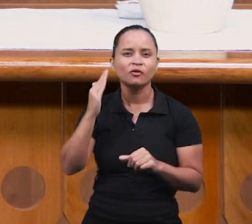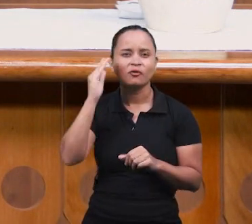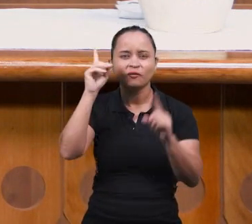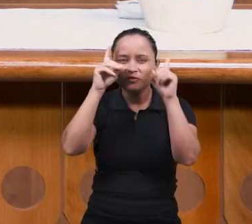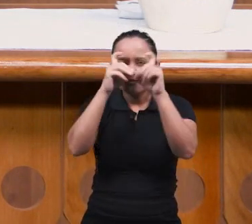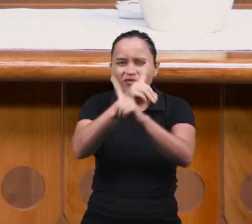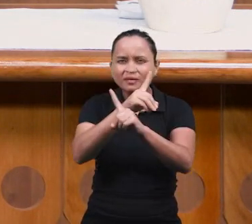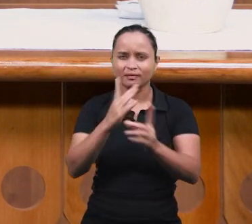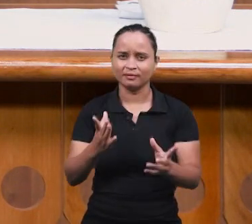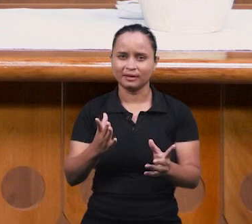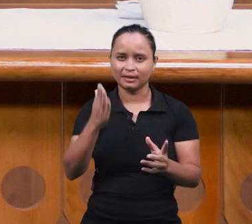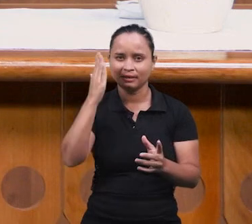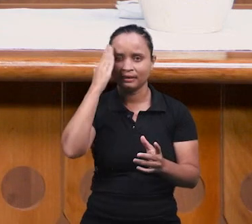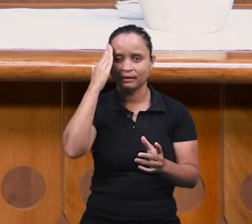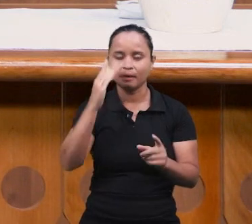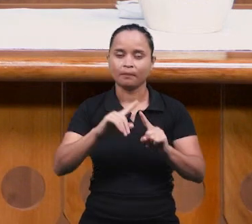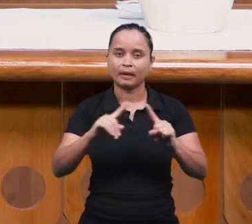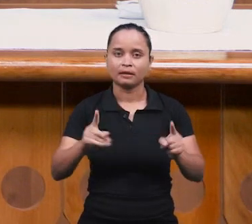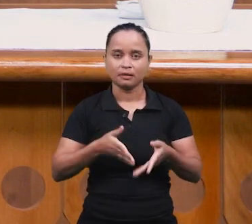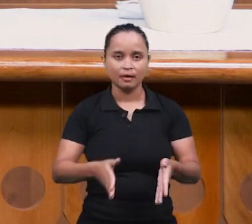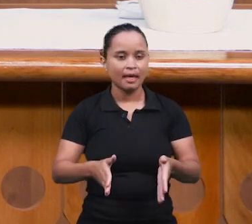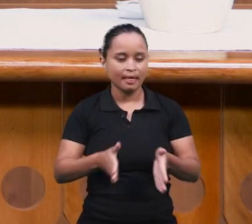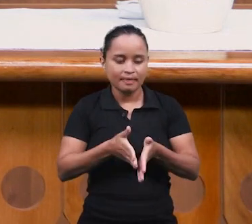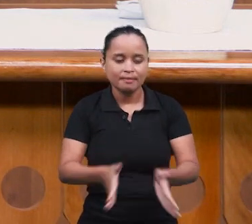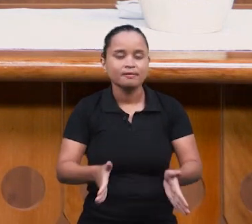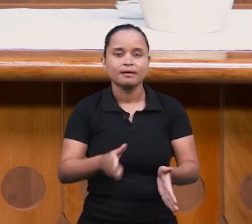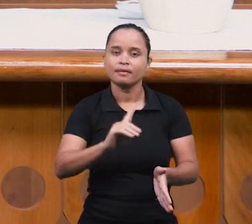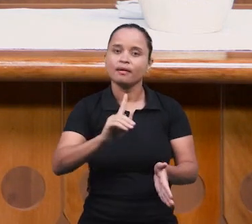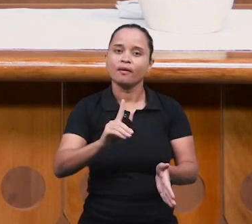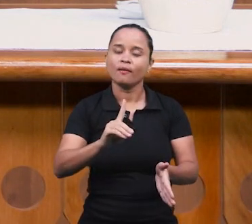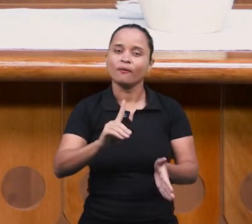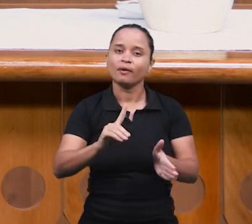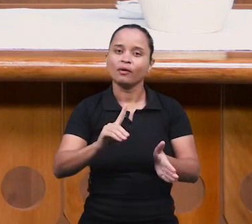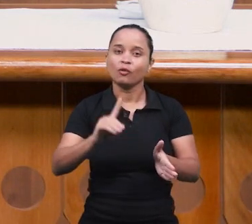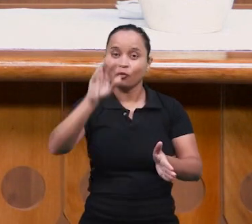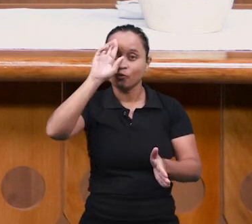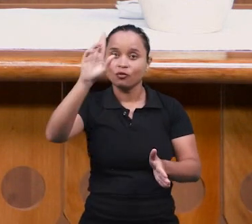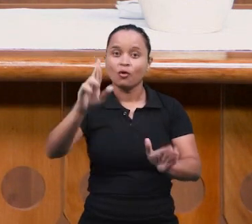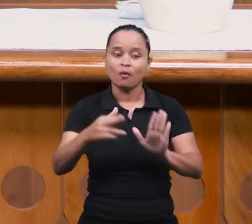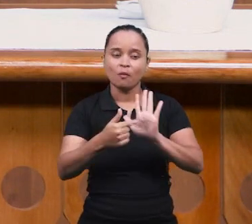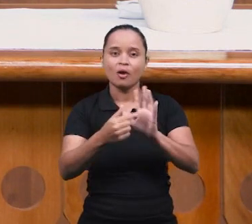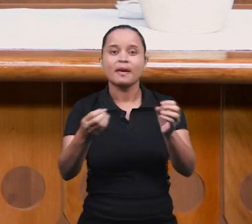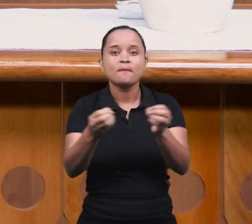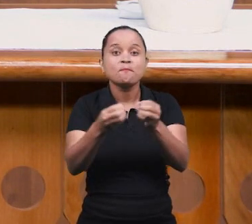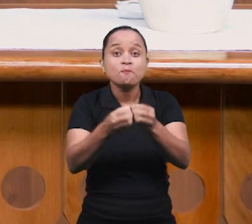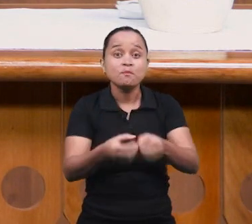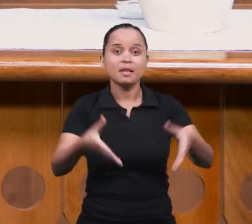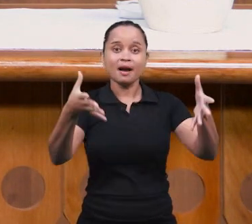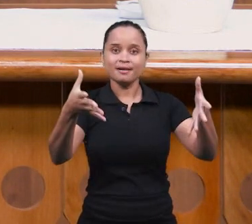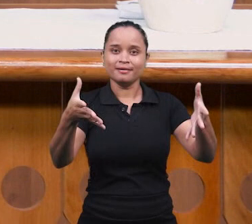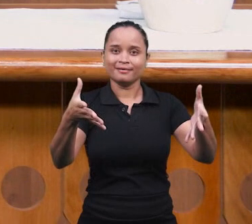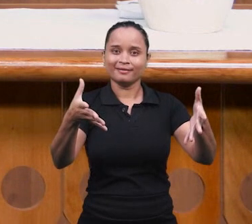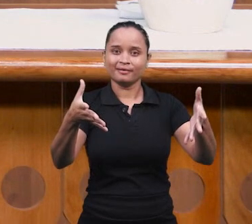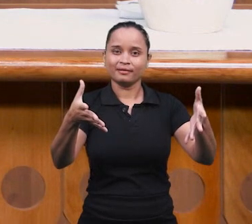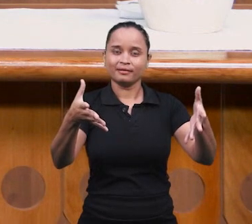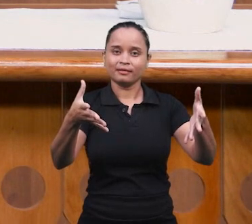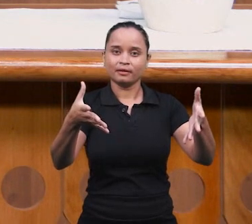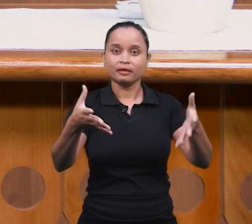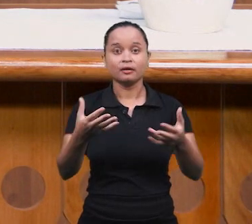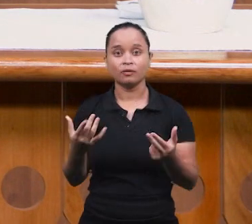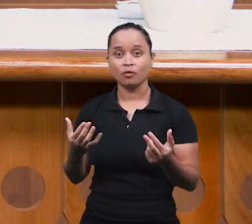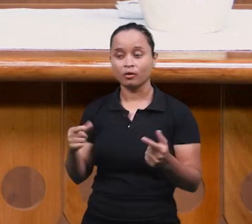rêve. Récemment, le Seigneur a donné un rêve où une jeune fille, elle questionnait sa mère